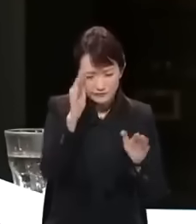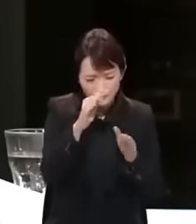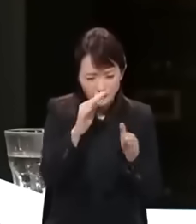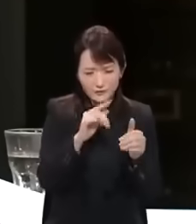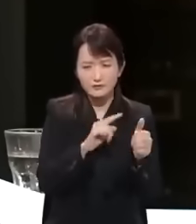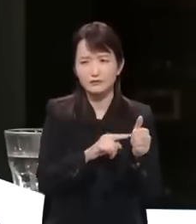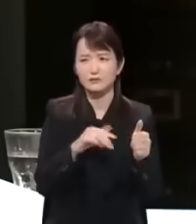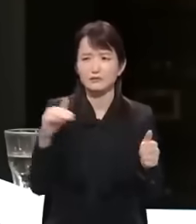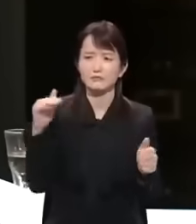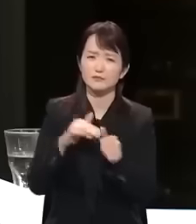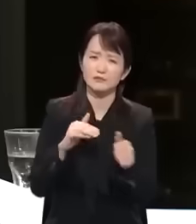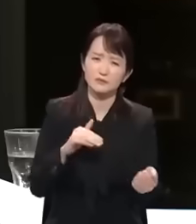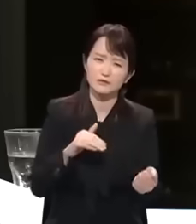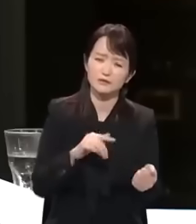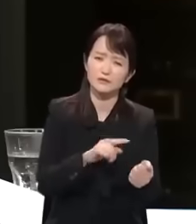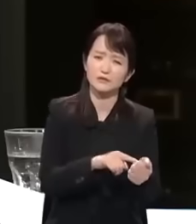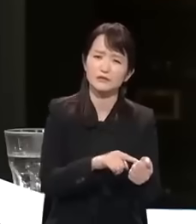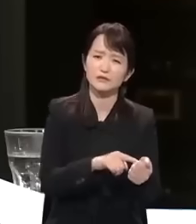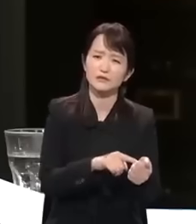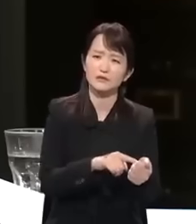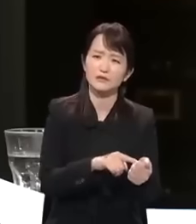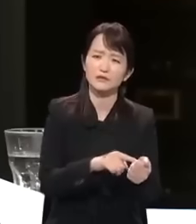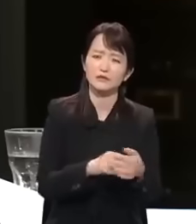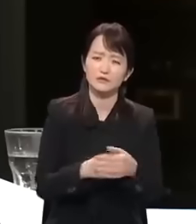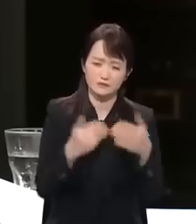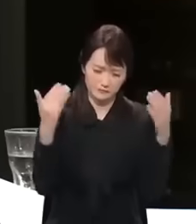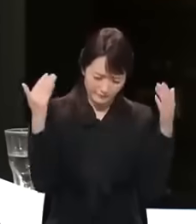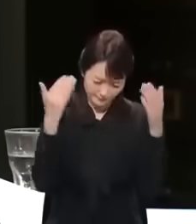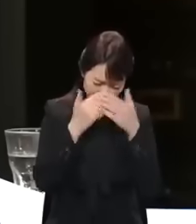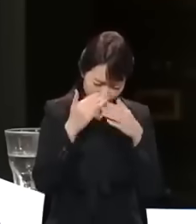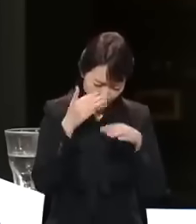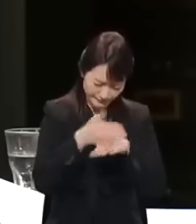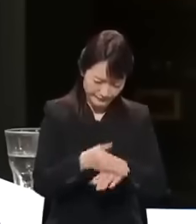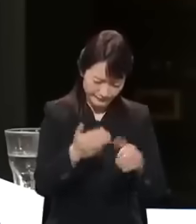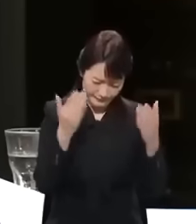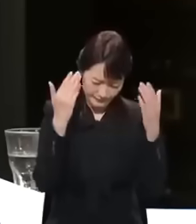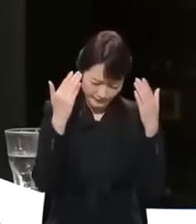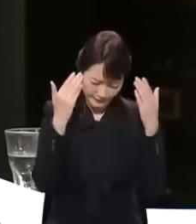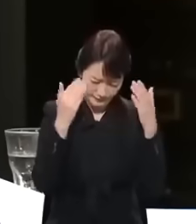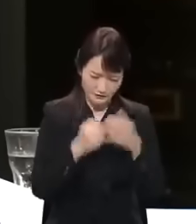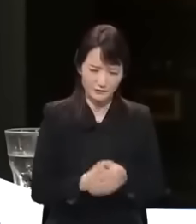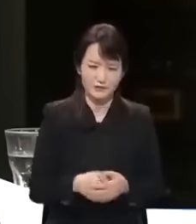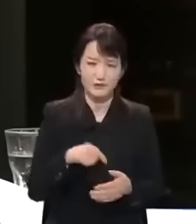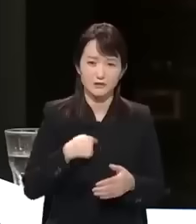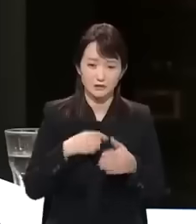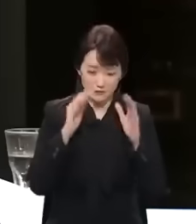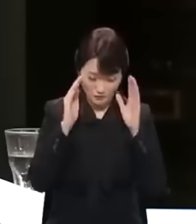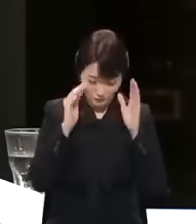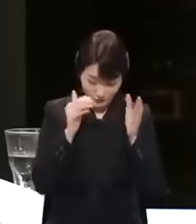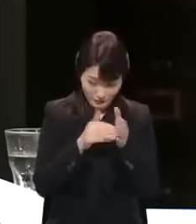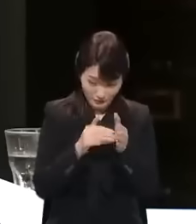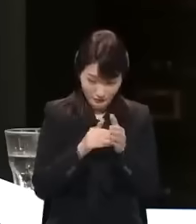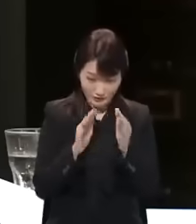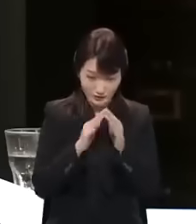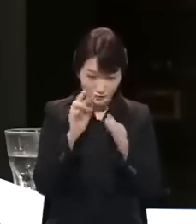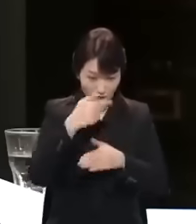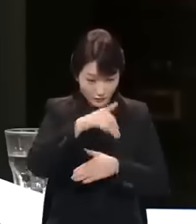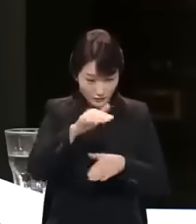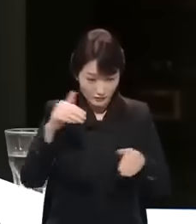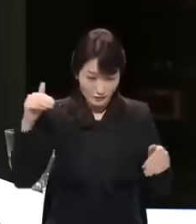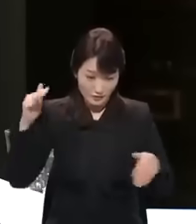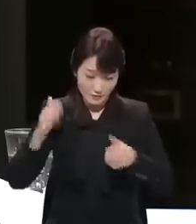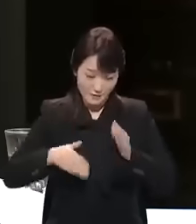고등학생 제가 보니까 이제 그 밤 늦게까지 학교에서 자습을 마치고 집에 가다가 이런 변을